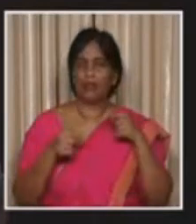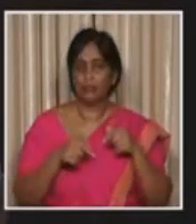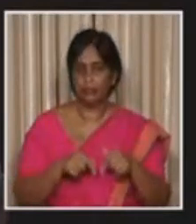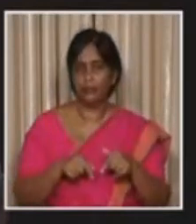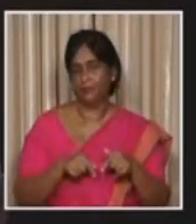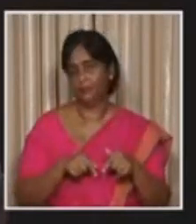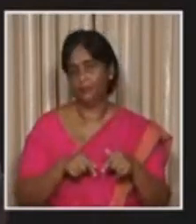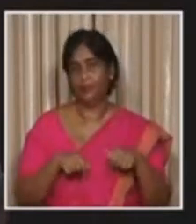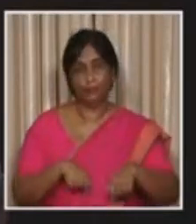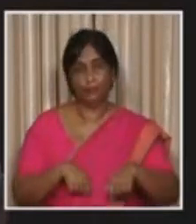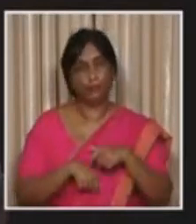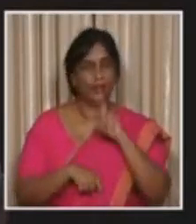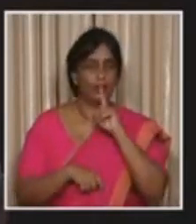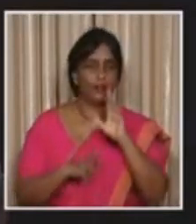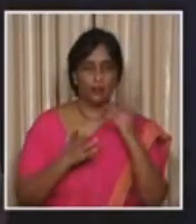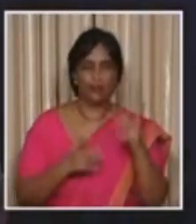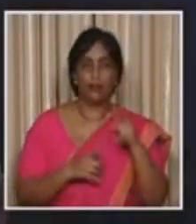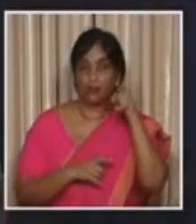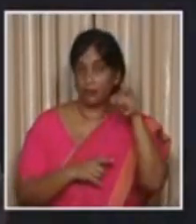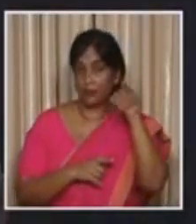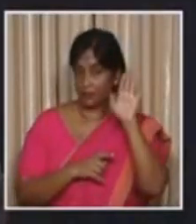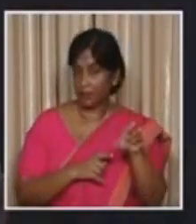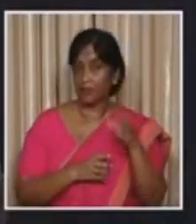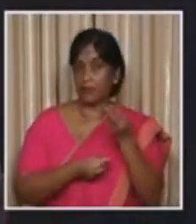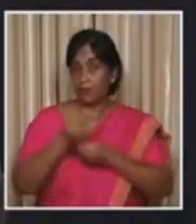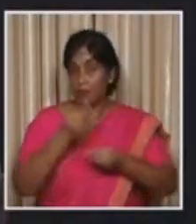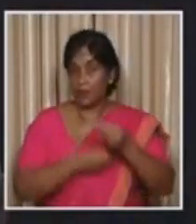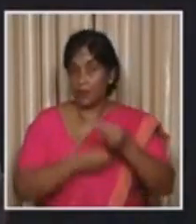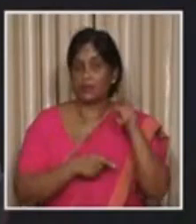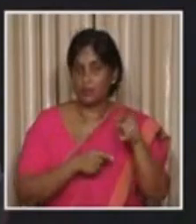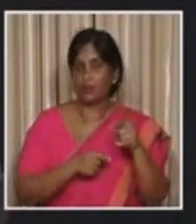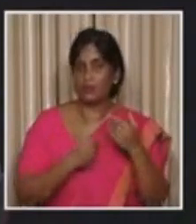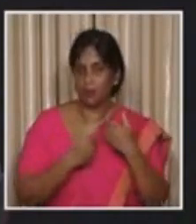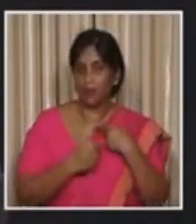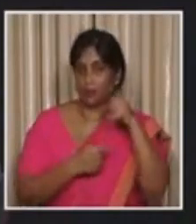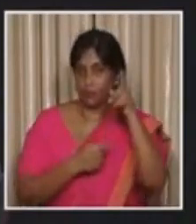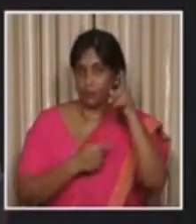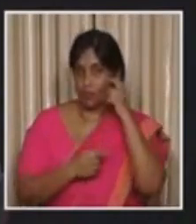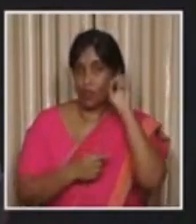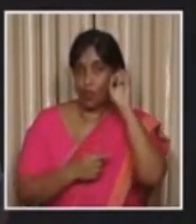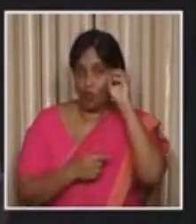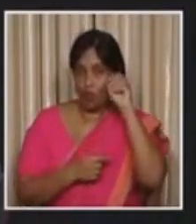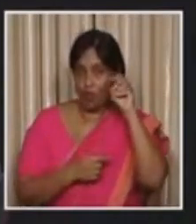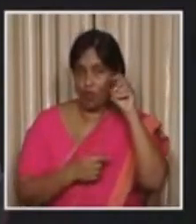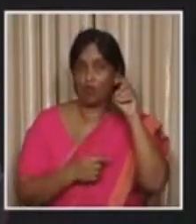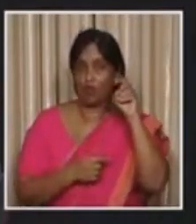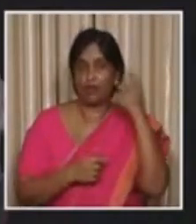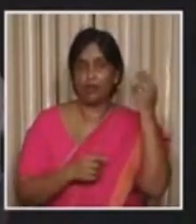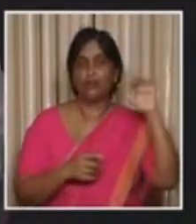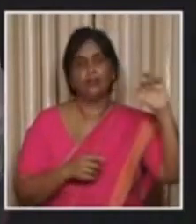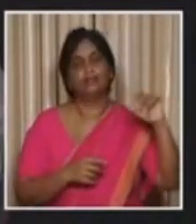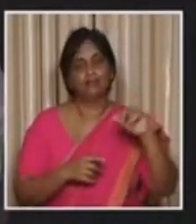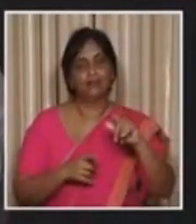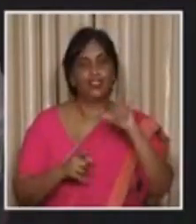මෙතන මේ මොහොතේ කියන්නේ නැහැ. යාය කරන ගනුදෙනු අපේ ඔබතුමාත් දන්නවා උදේ ඔබතුමා එනවා ඉන්ඩිපෙන්ඩන්ස් එකට